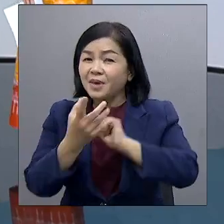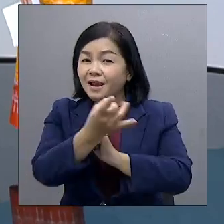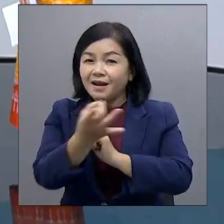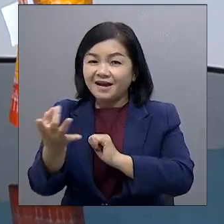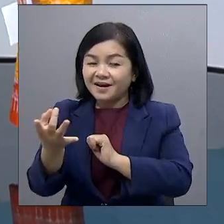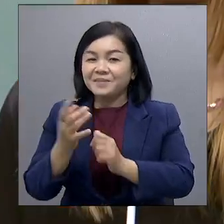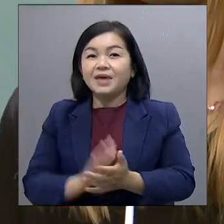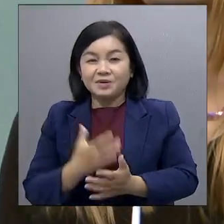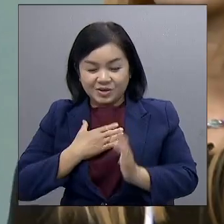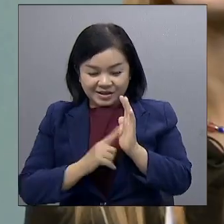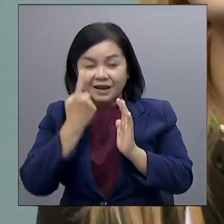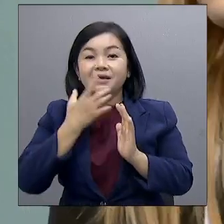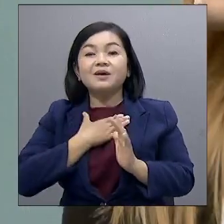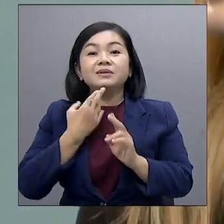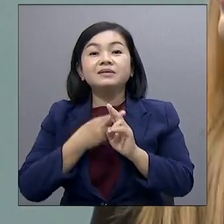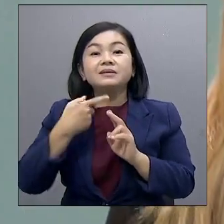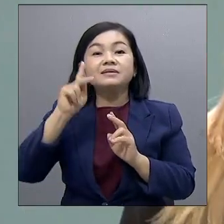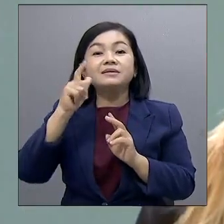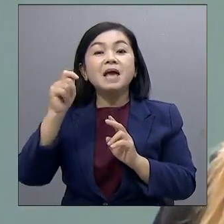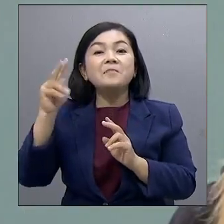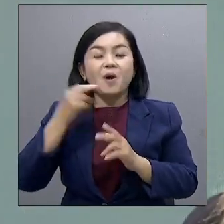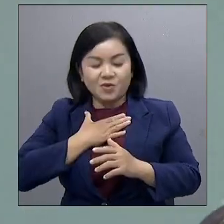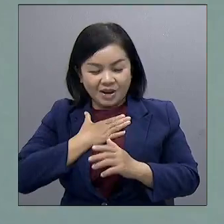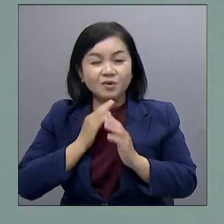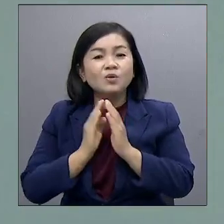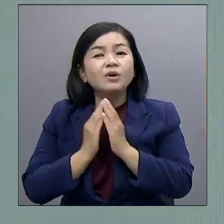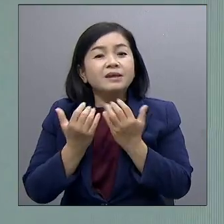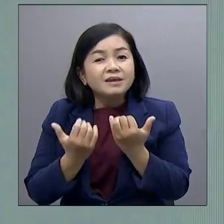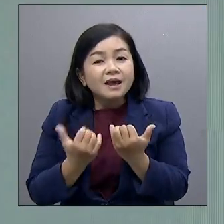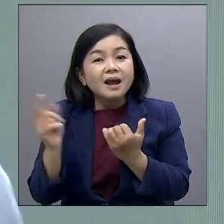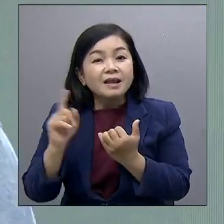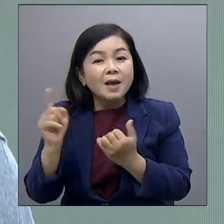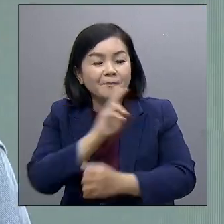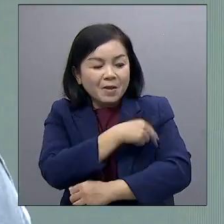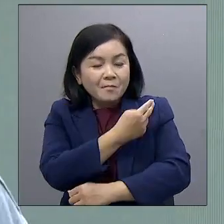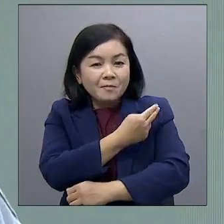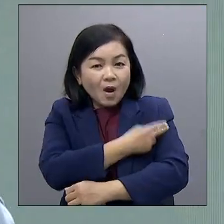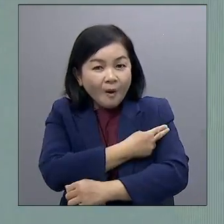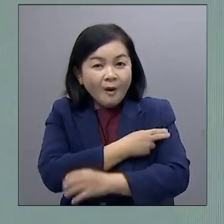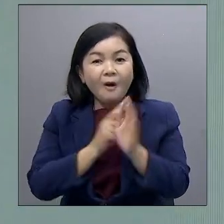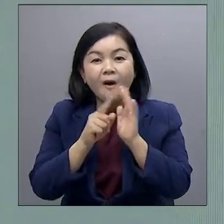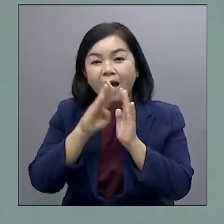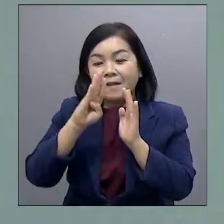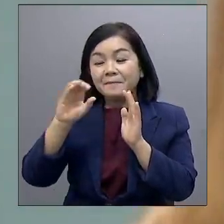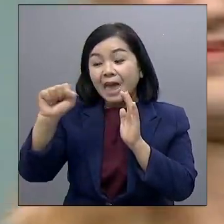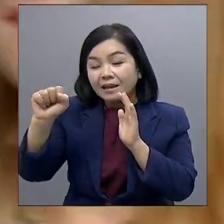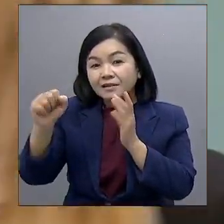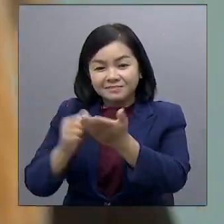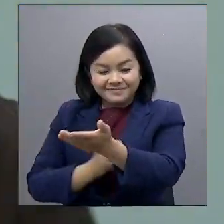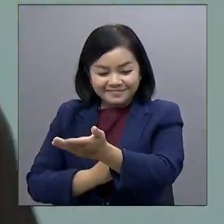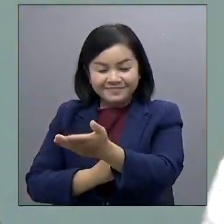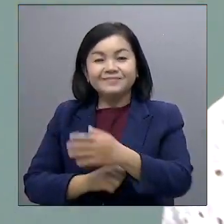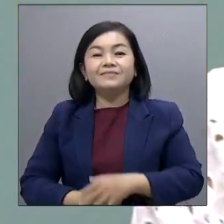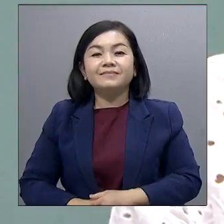กันได้ครับเริ่มจากผมนะครับผมปอนพลวิทยเกรตประพากรนะครับในเรื่องรับบทเป็นหมอเบสครับหมอเบสอ้าวท่านต่อมา